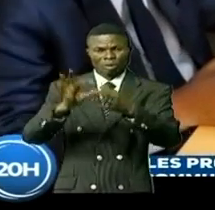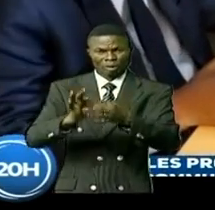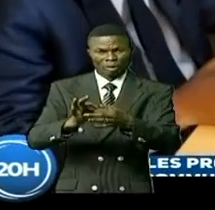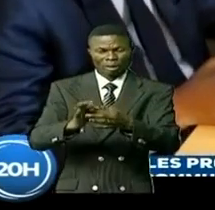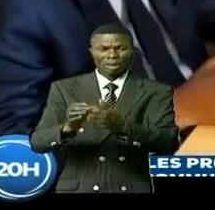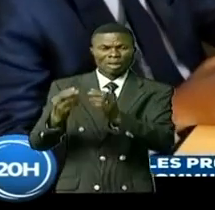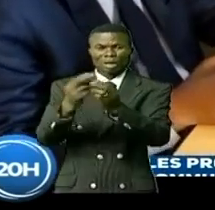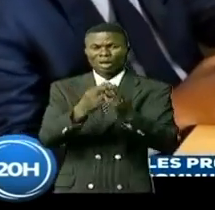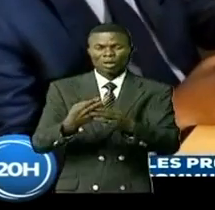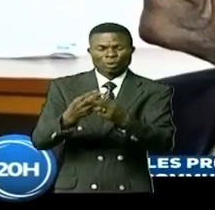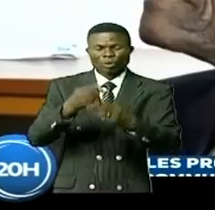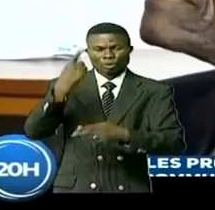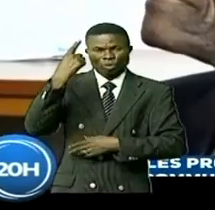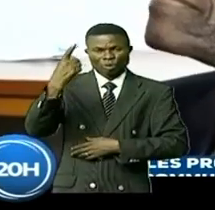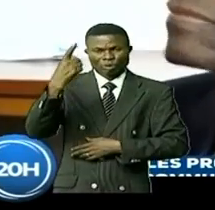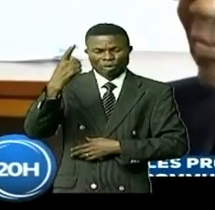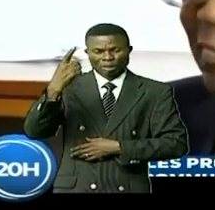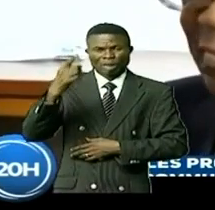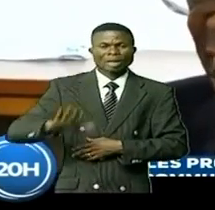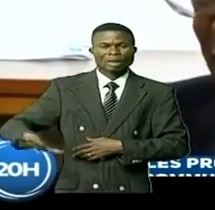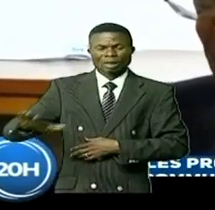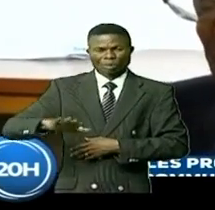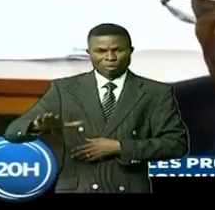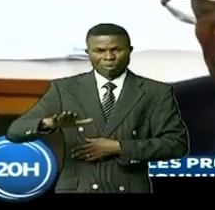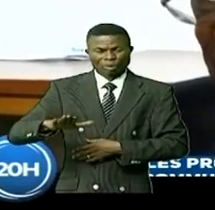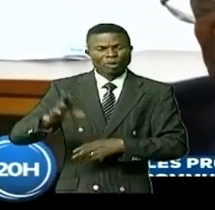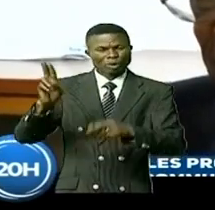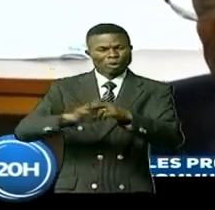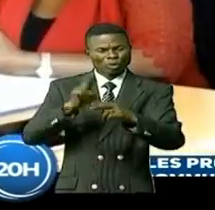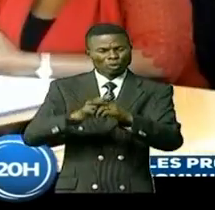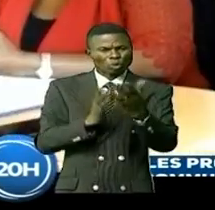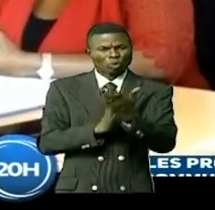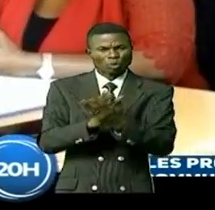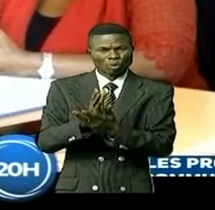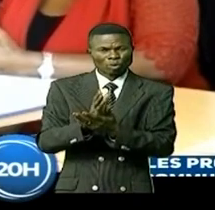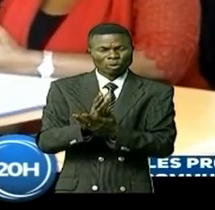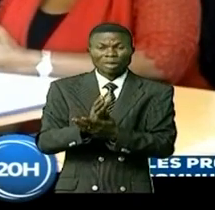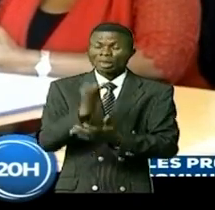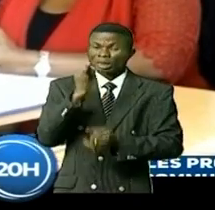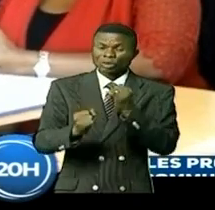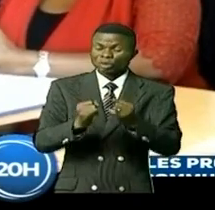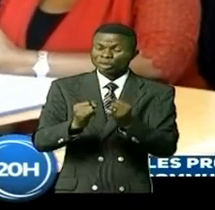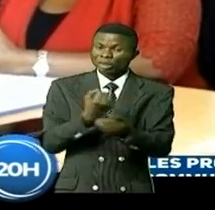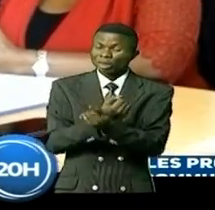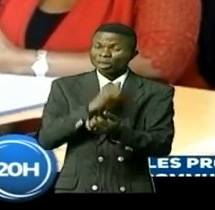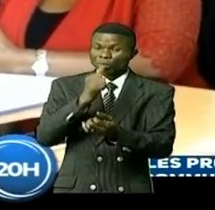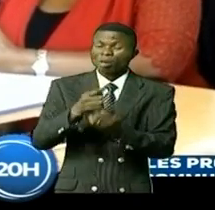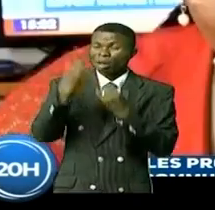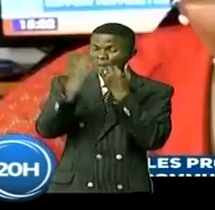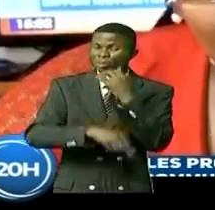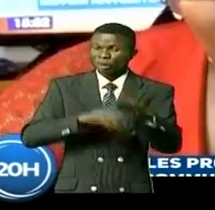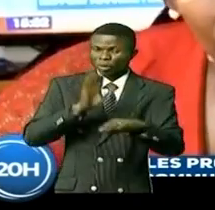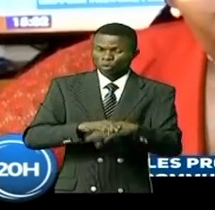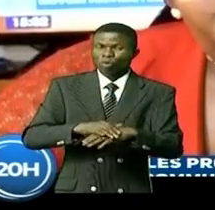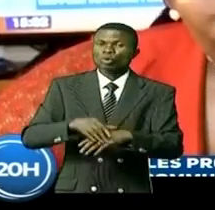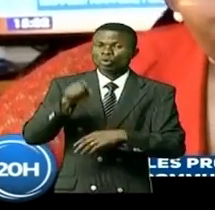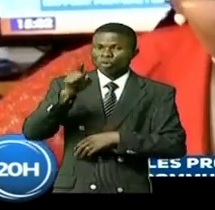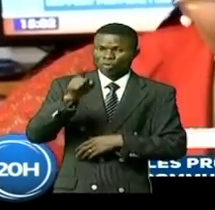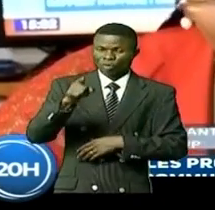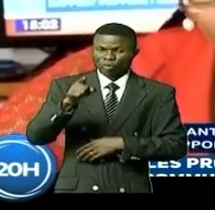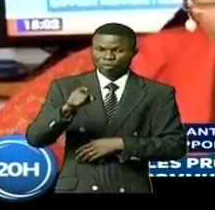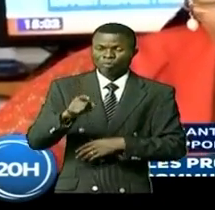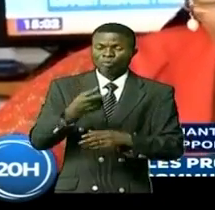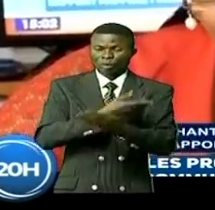l'unité nationale, qu'ils vont veiller à sa stricte applicabilité sous peine des sanctions. De s'interdire pendant